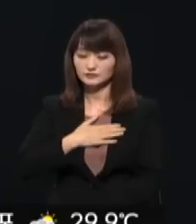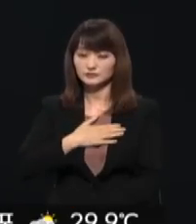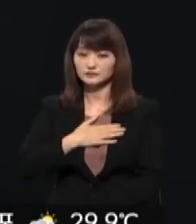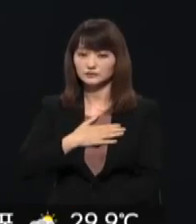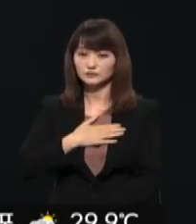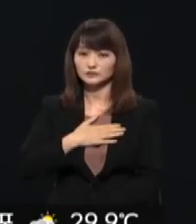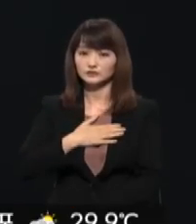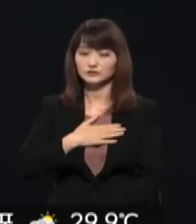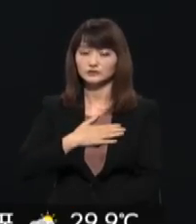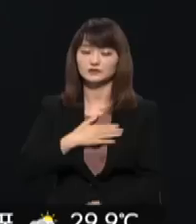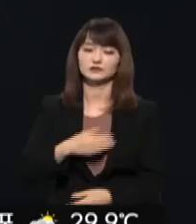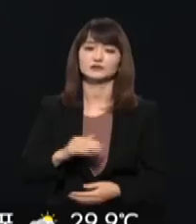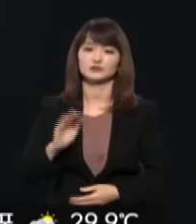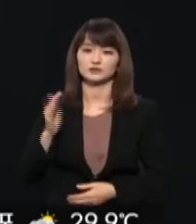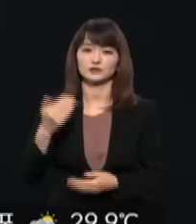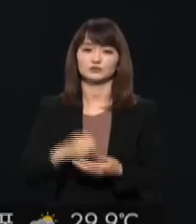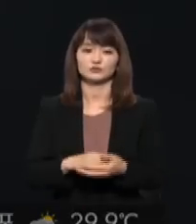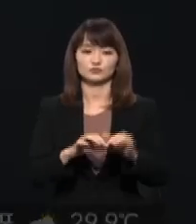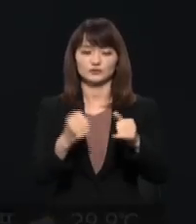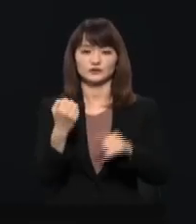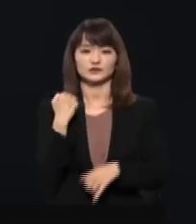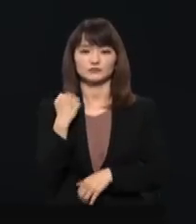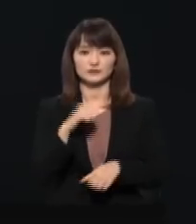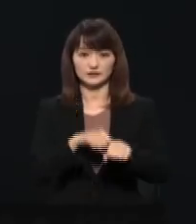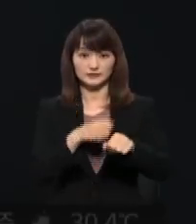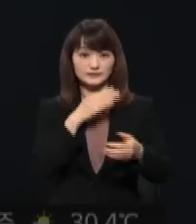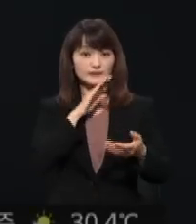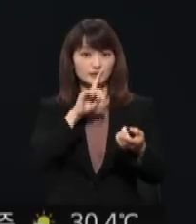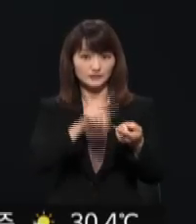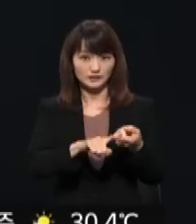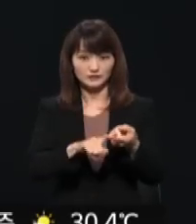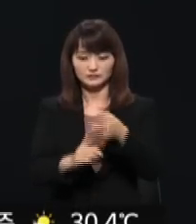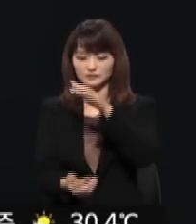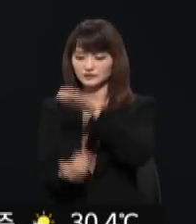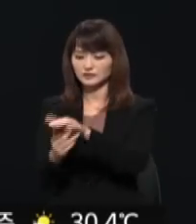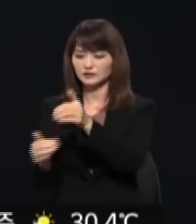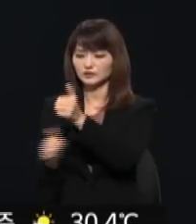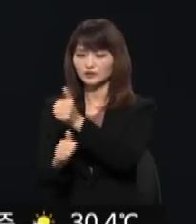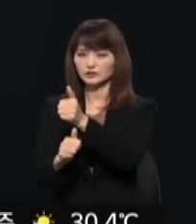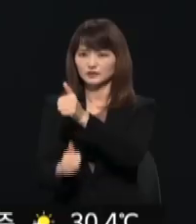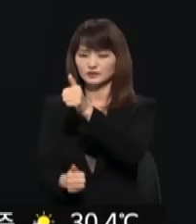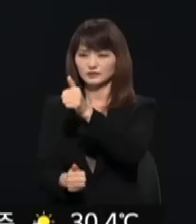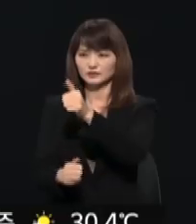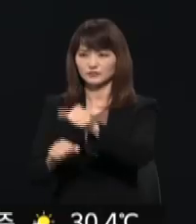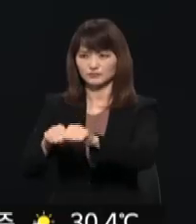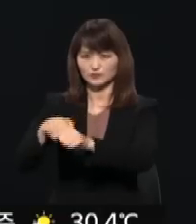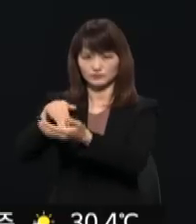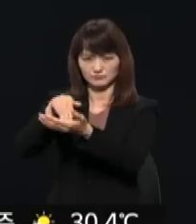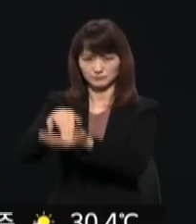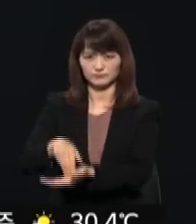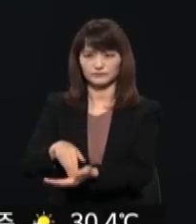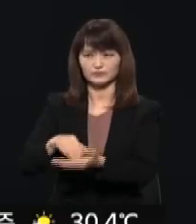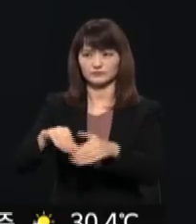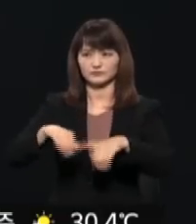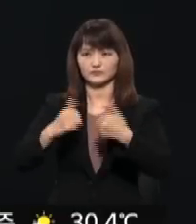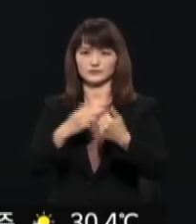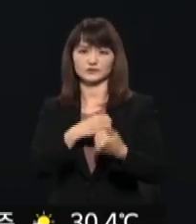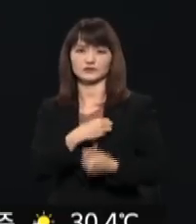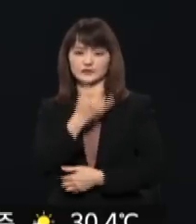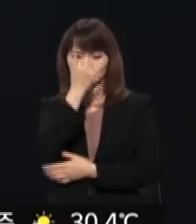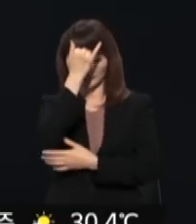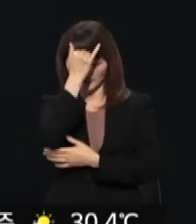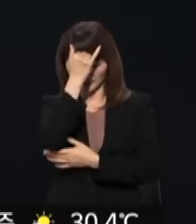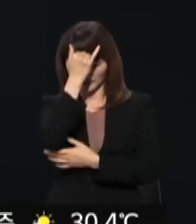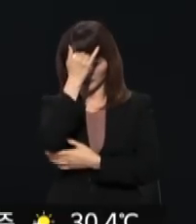중진계에 취해서 최고 징계까지 나와야 되는 상황이라고 보고 사실 국회의원의 품위 유지 의무 위반